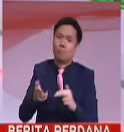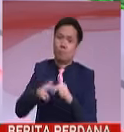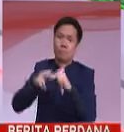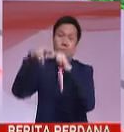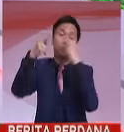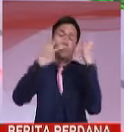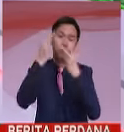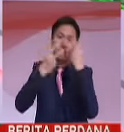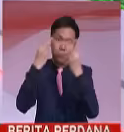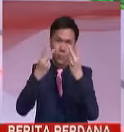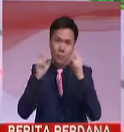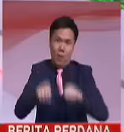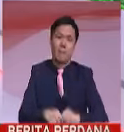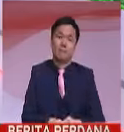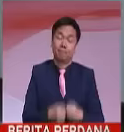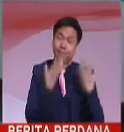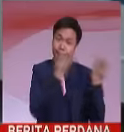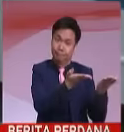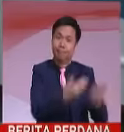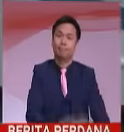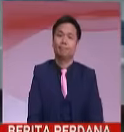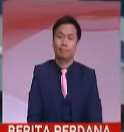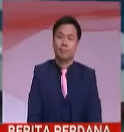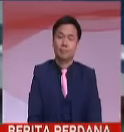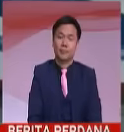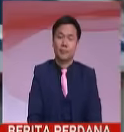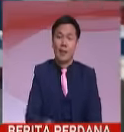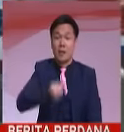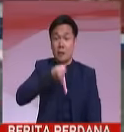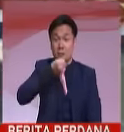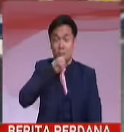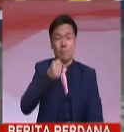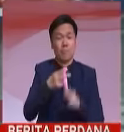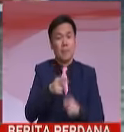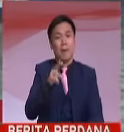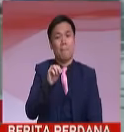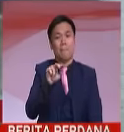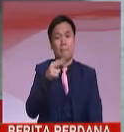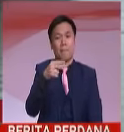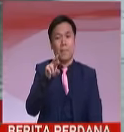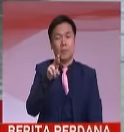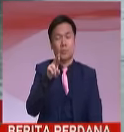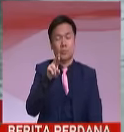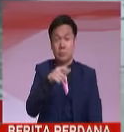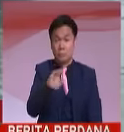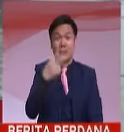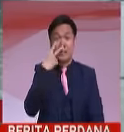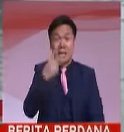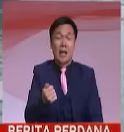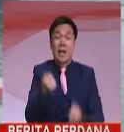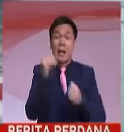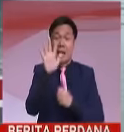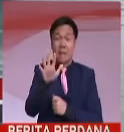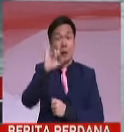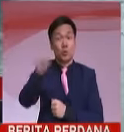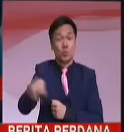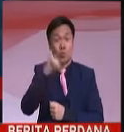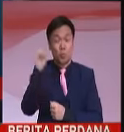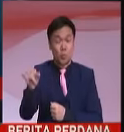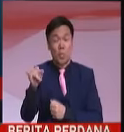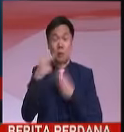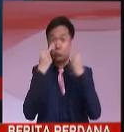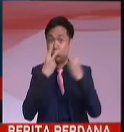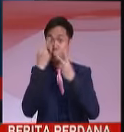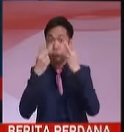Muhammad Najib Moskow Hai statistik itu sekaligus menyaksikan sasaran kemasukan 5000000 pelancong